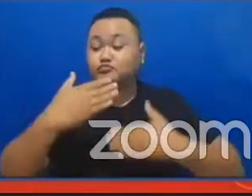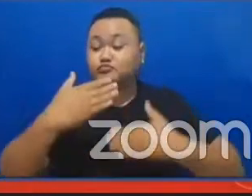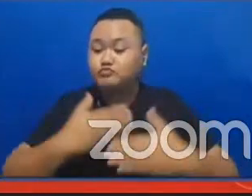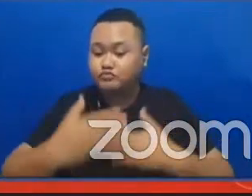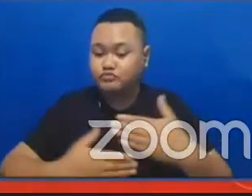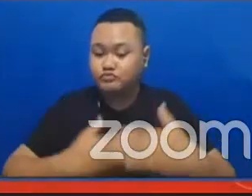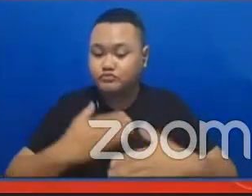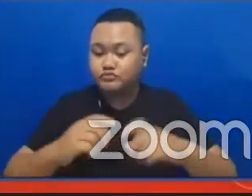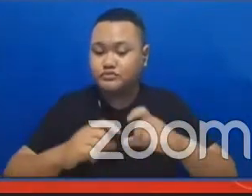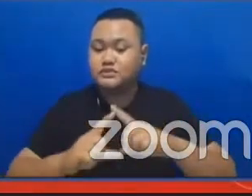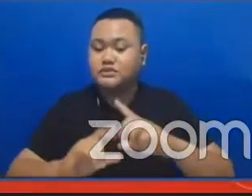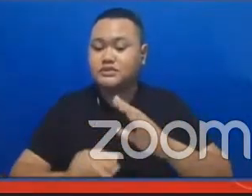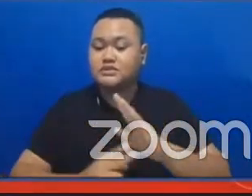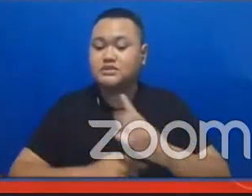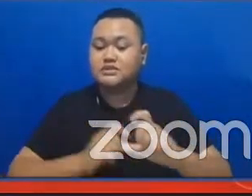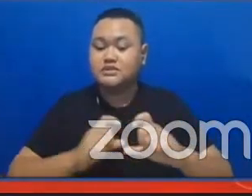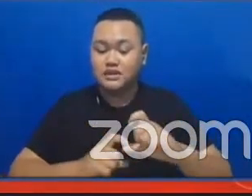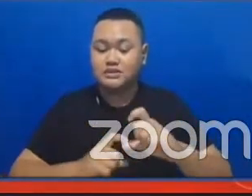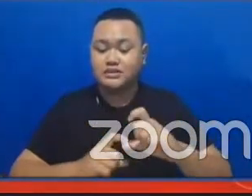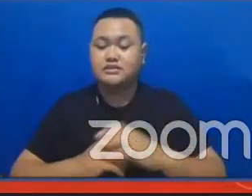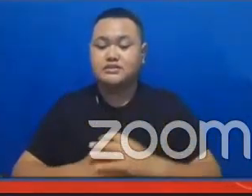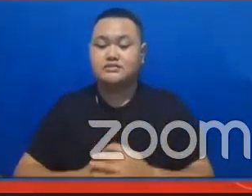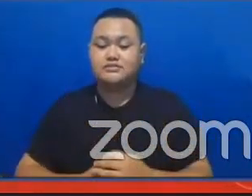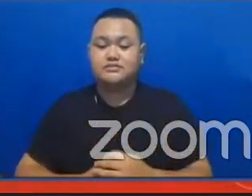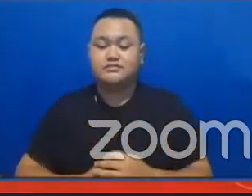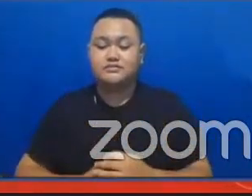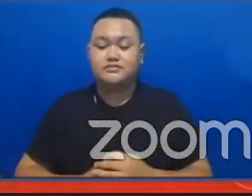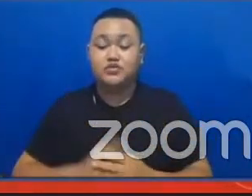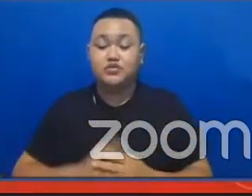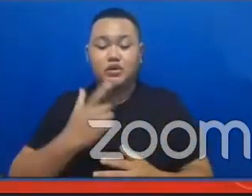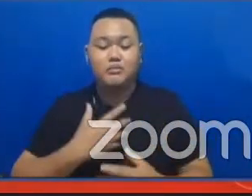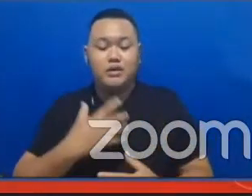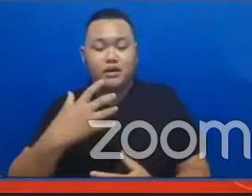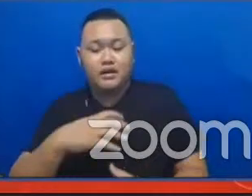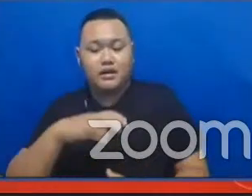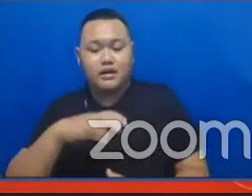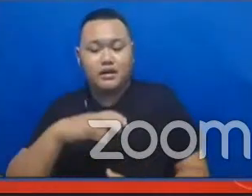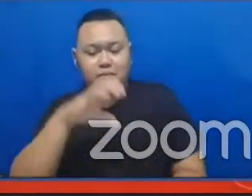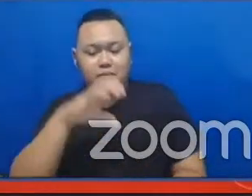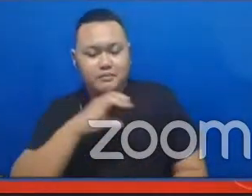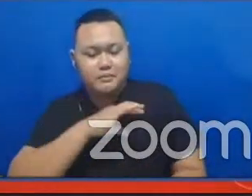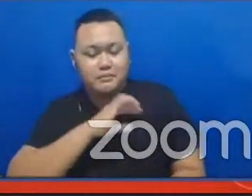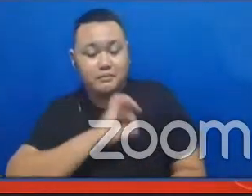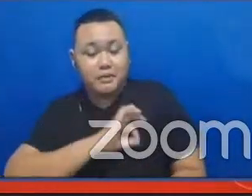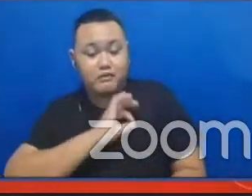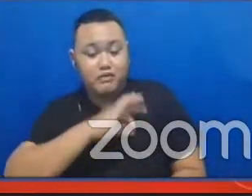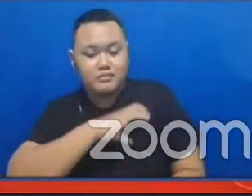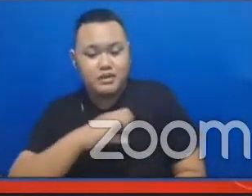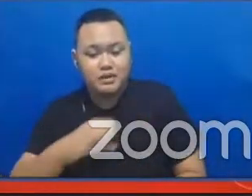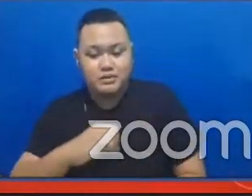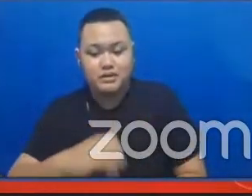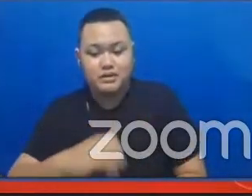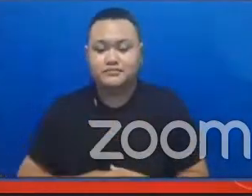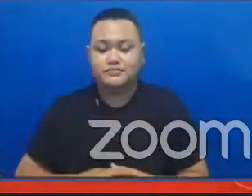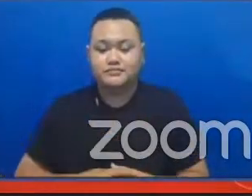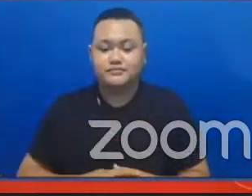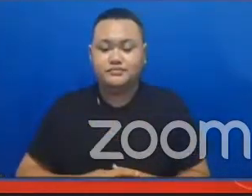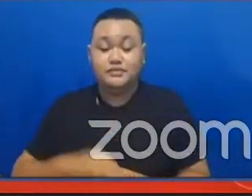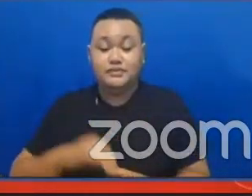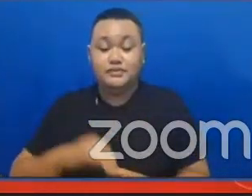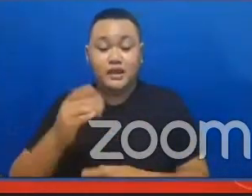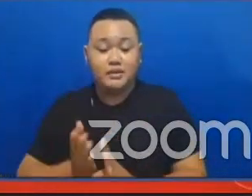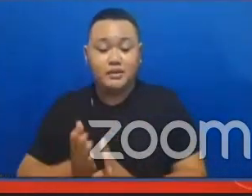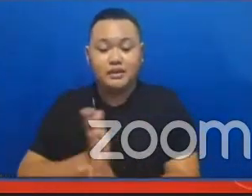sains fisika dengan memanfaatkan ICT. Nah, ini saya berikan contoh di sini adalah physics education technology. Jadi